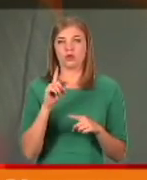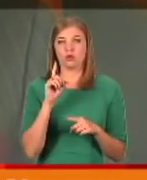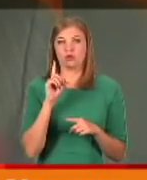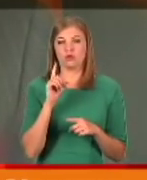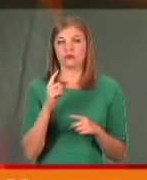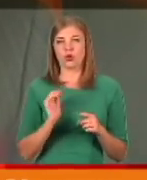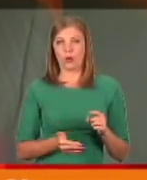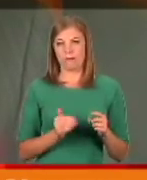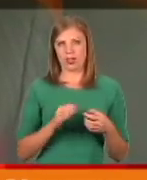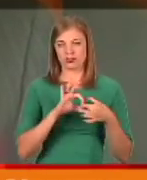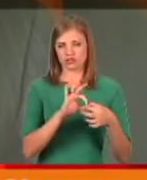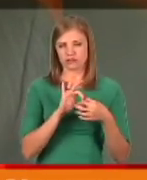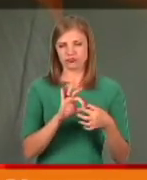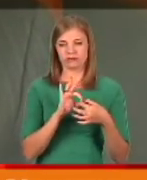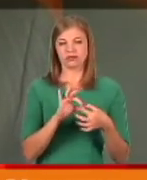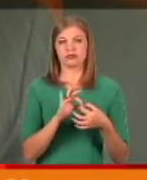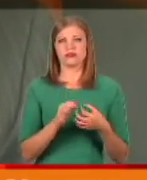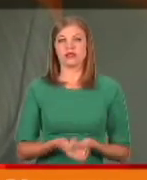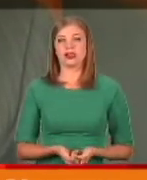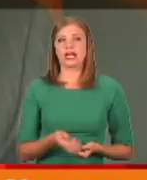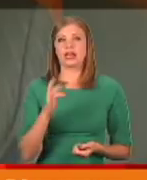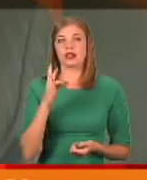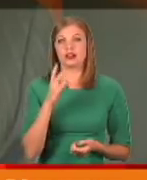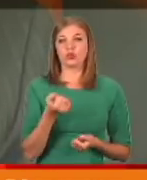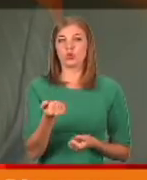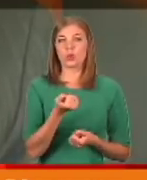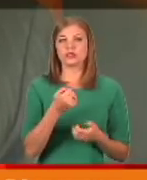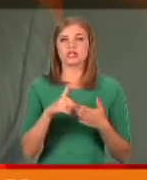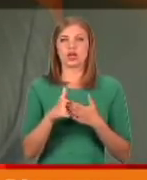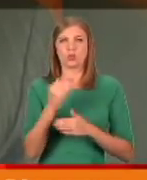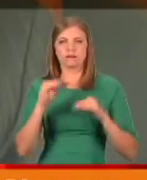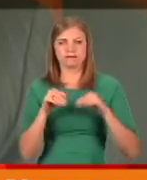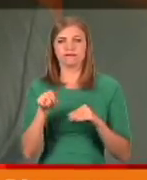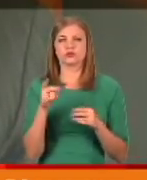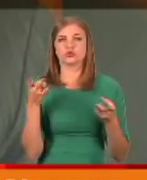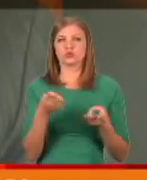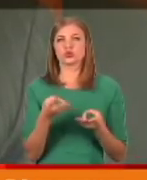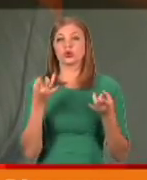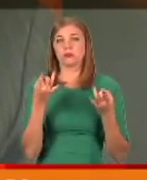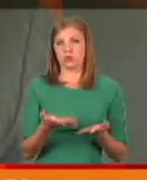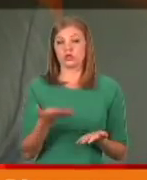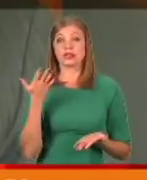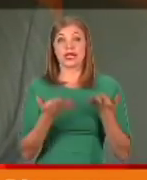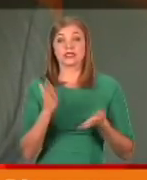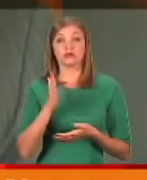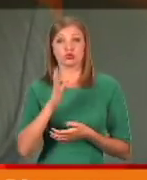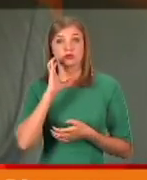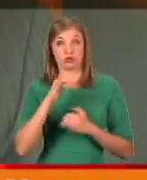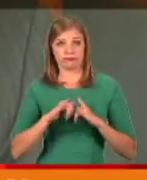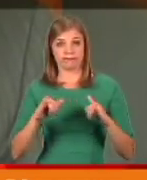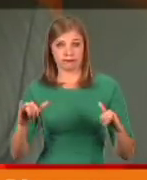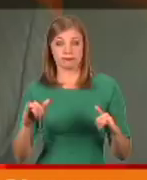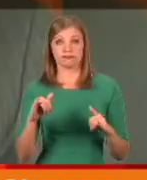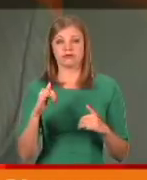там, комерційна тайна, можна сказати, що на створення носителя нового, який потрібен. Тому що, якщо буде серйозно розвиватися